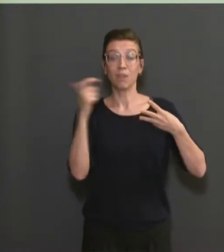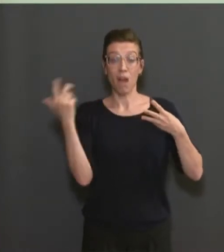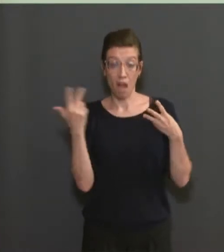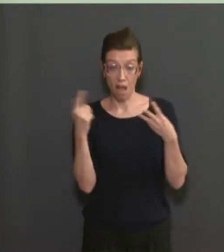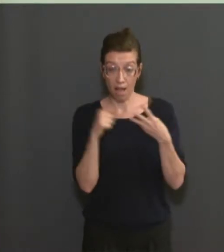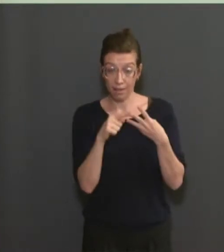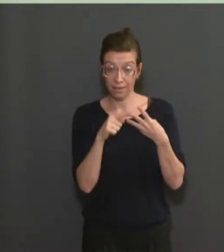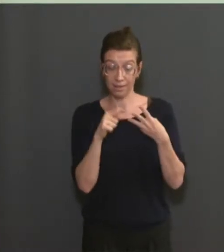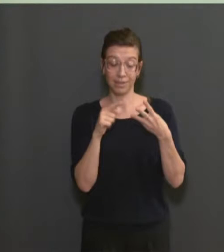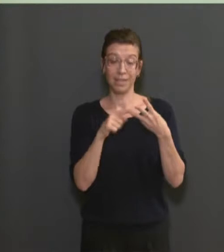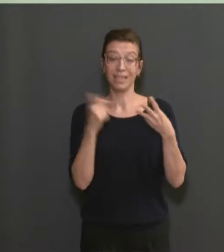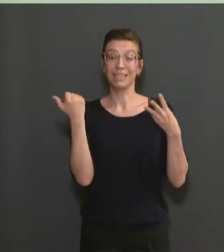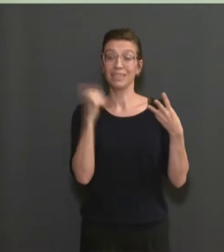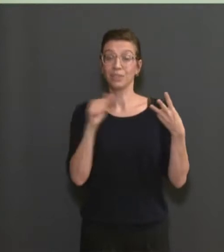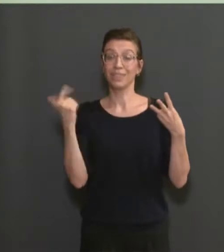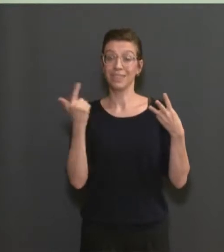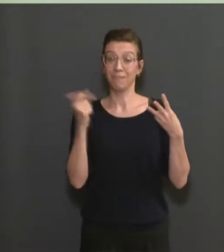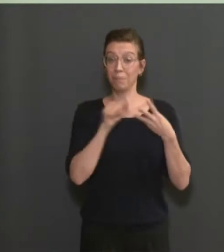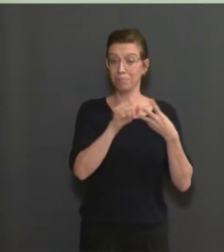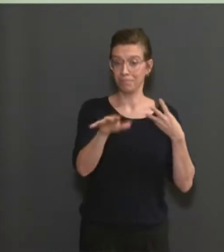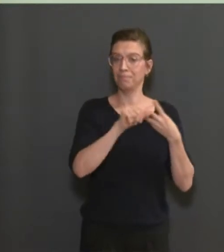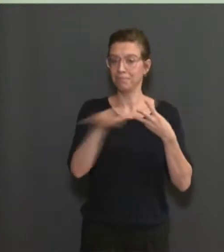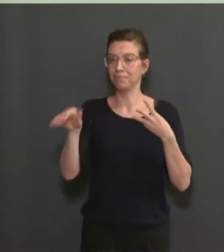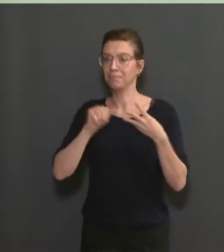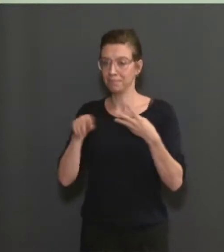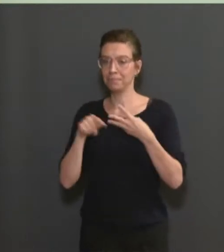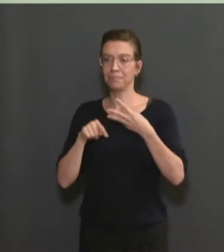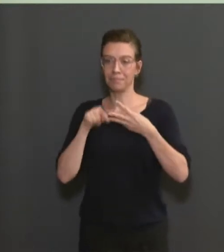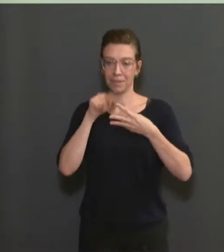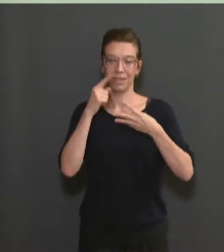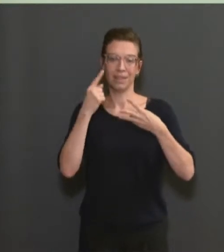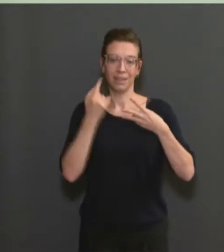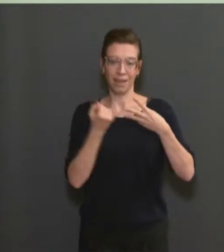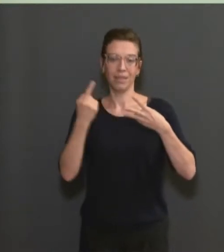en 607 nieuwe besmettingen per dag.